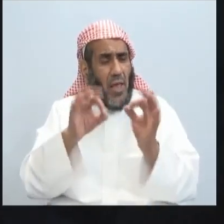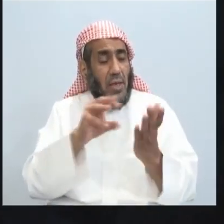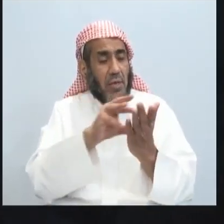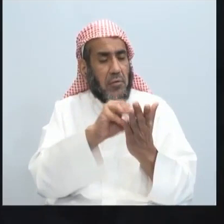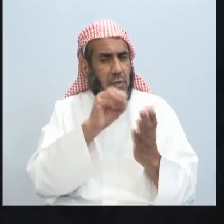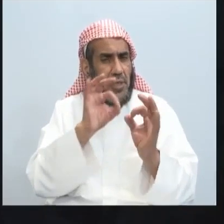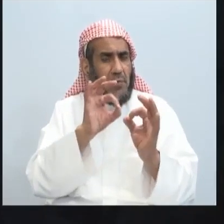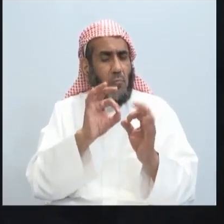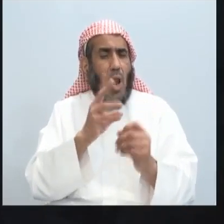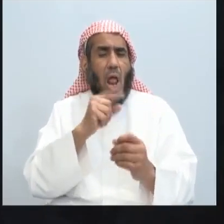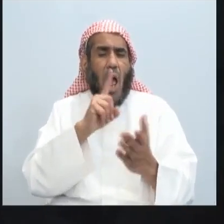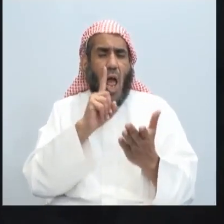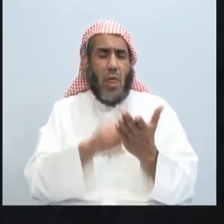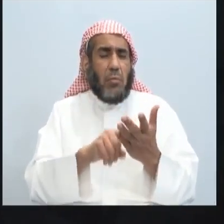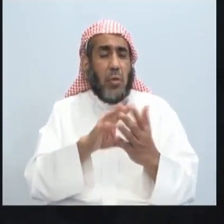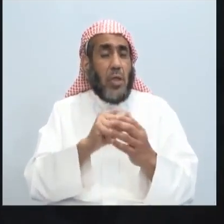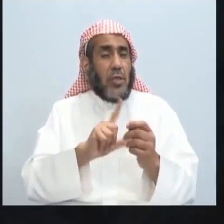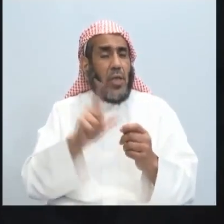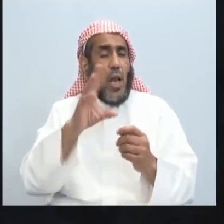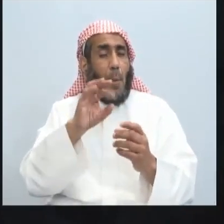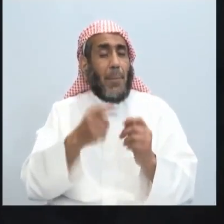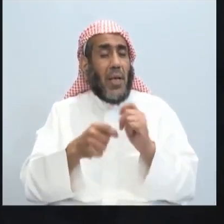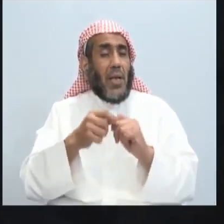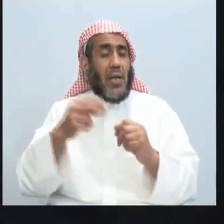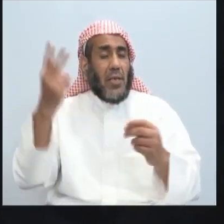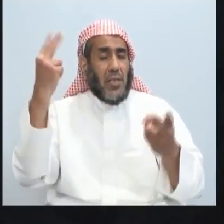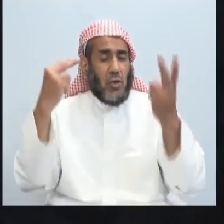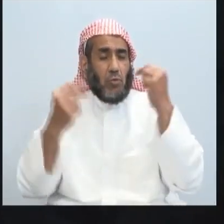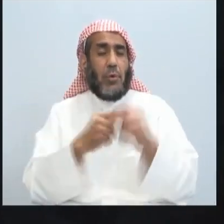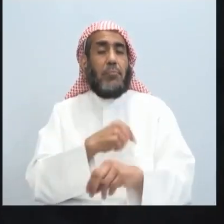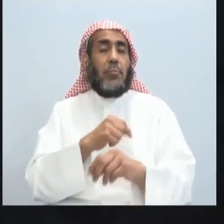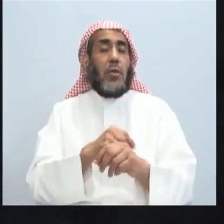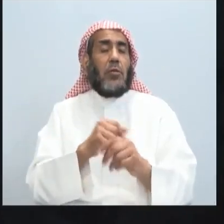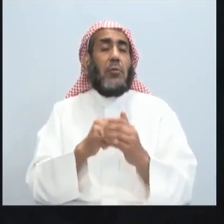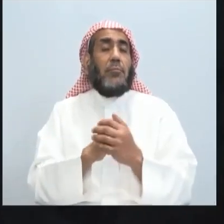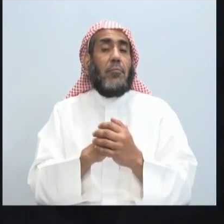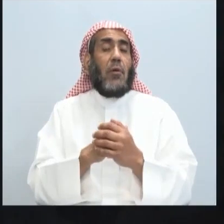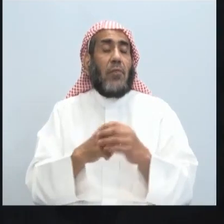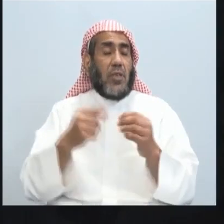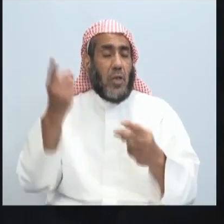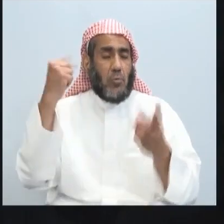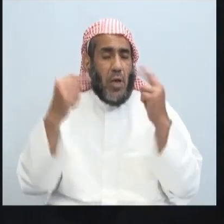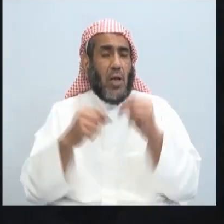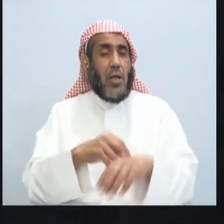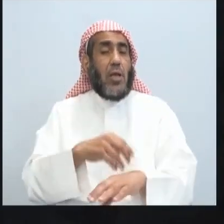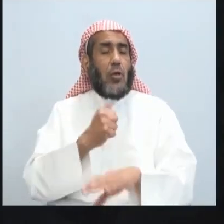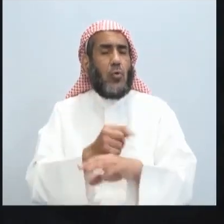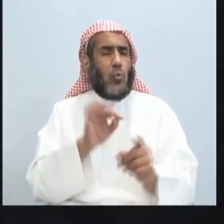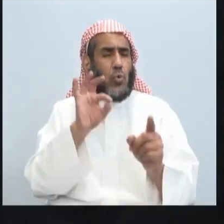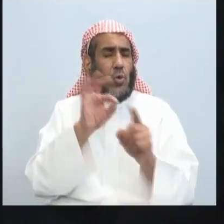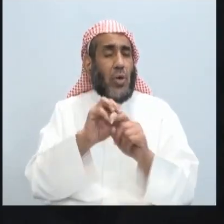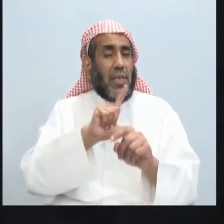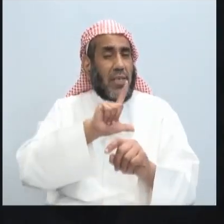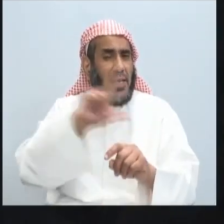او لا يثبت هذا الاستنتاج الصحيح الا من خلال الا من خلال التجربه الا من خلال التجربه ف التجربه هي التي توصلك الى